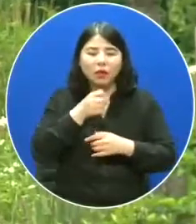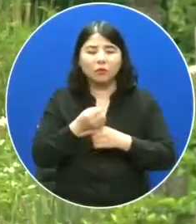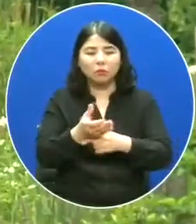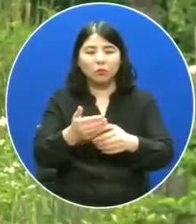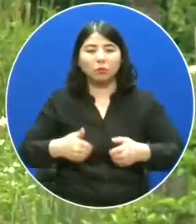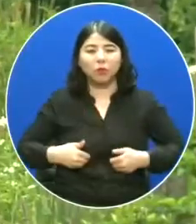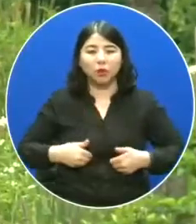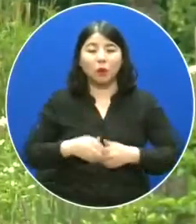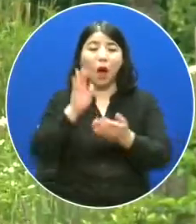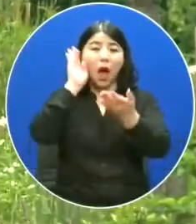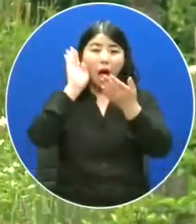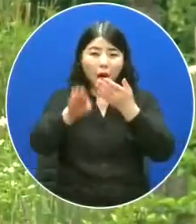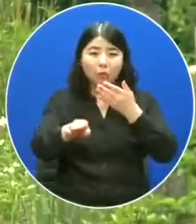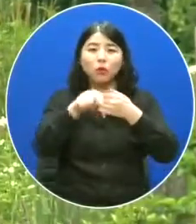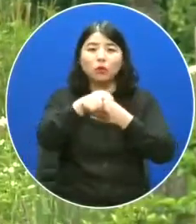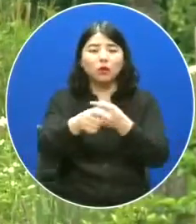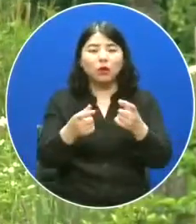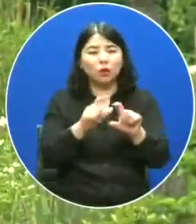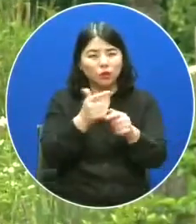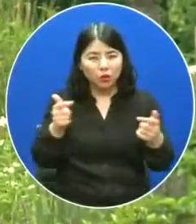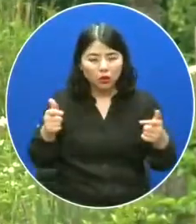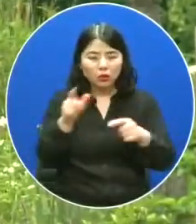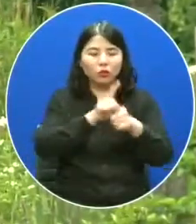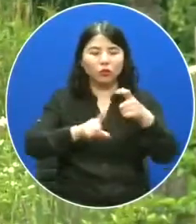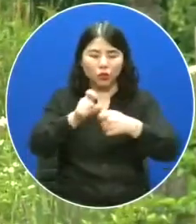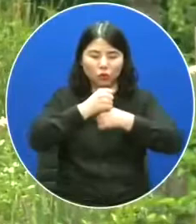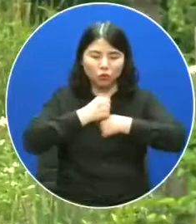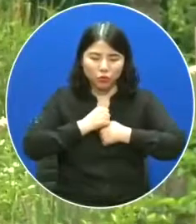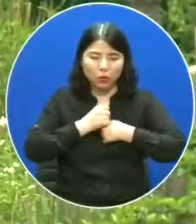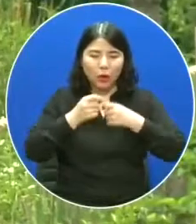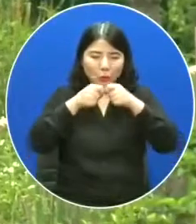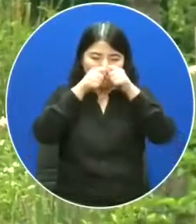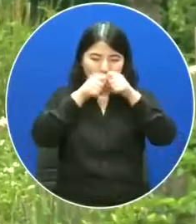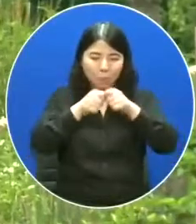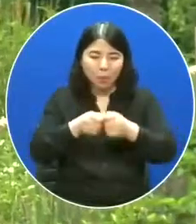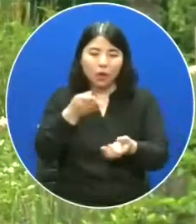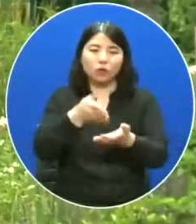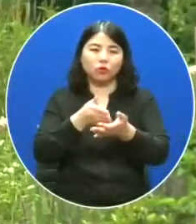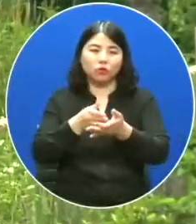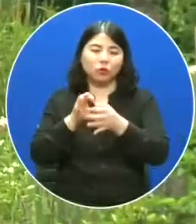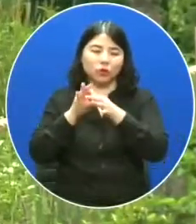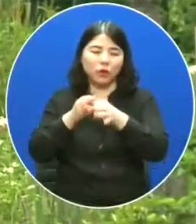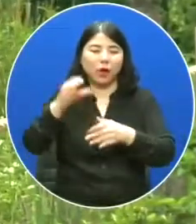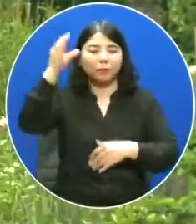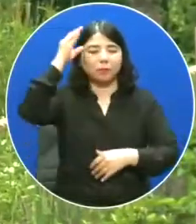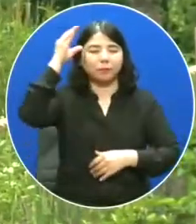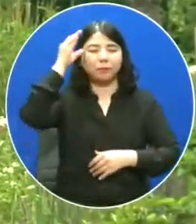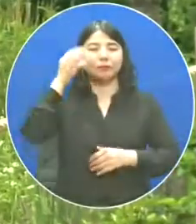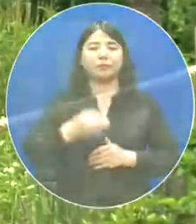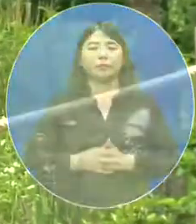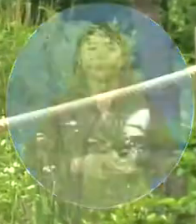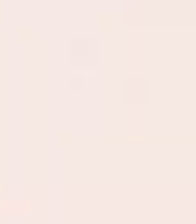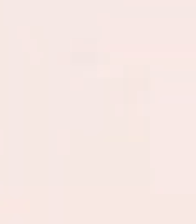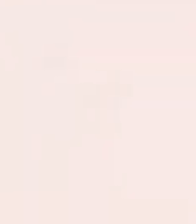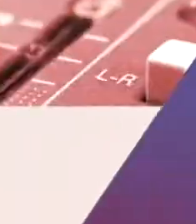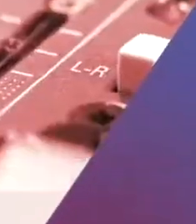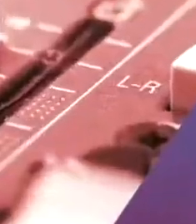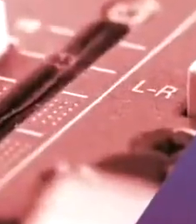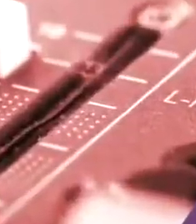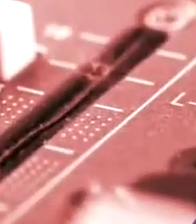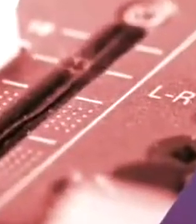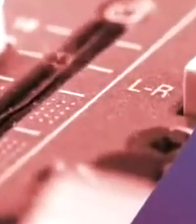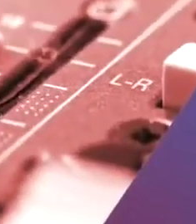지녀야 합니다. 앞으로는 이런 점에도 더욱 주의하는 세심한 보도가 이어지기를 기대합니다.